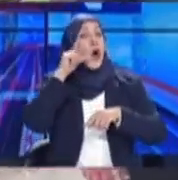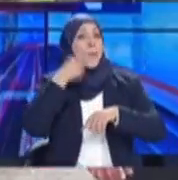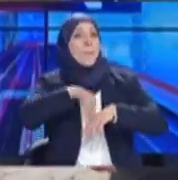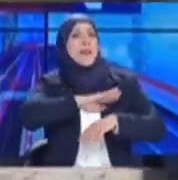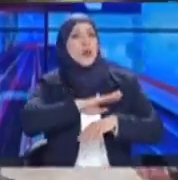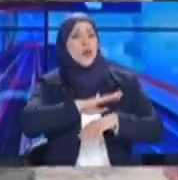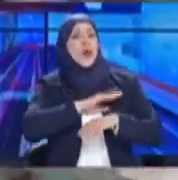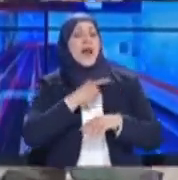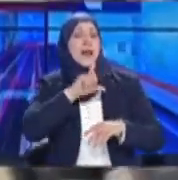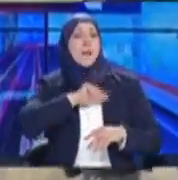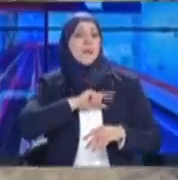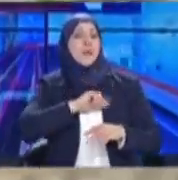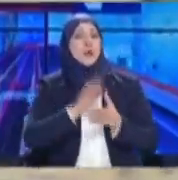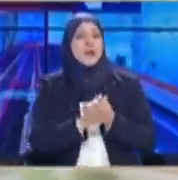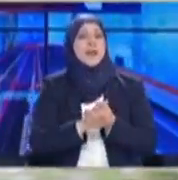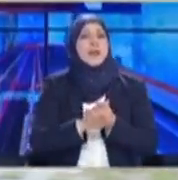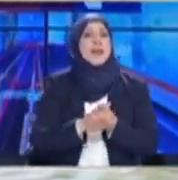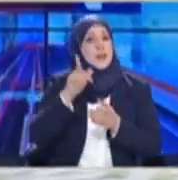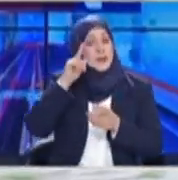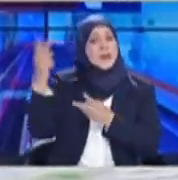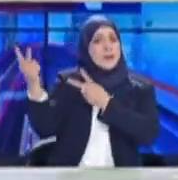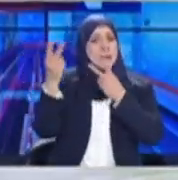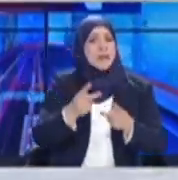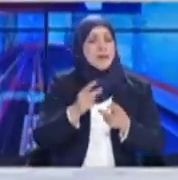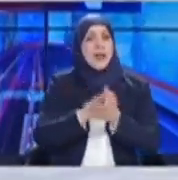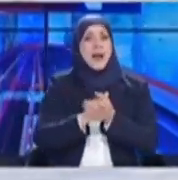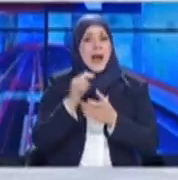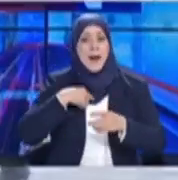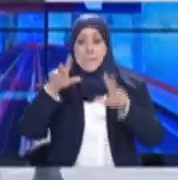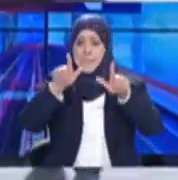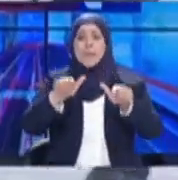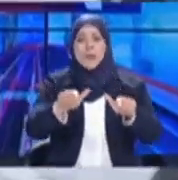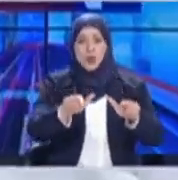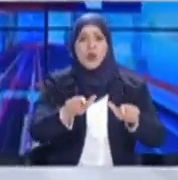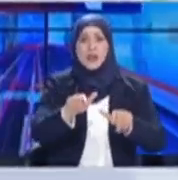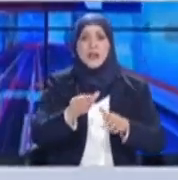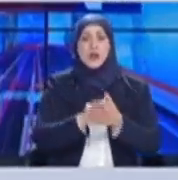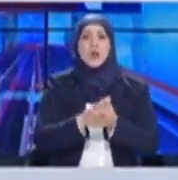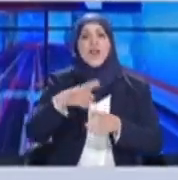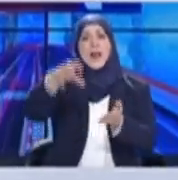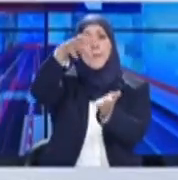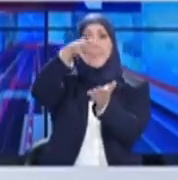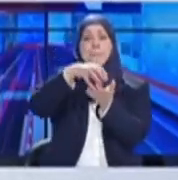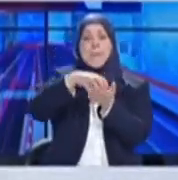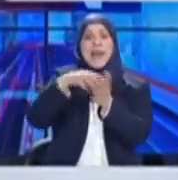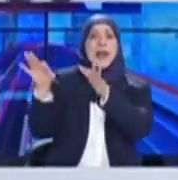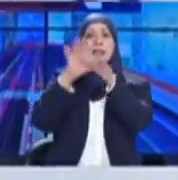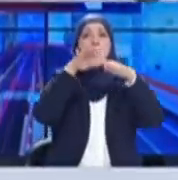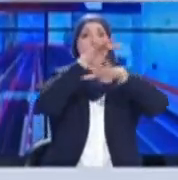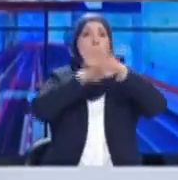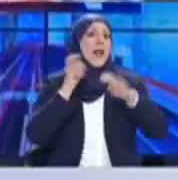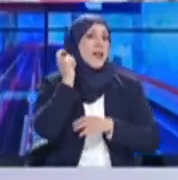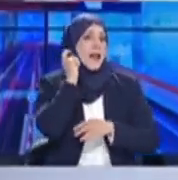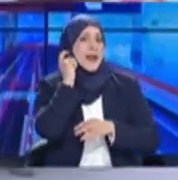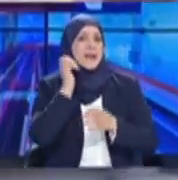اللي لازم يحصل معنا اليوم ايضا وهو نحنا متوازيين كما قلنا في اه اللي هي المدينه